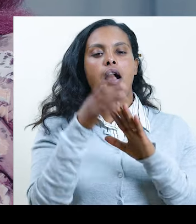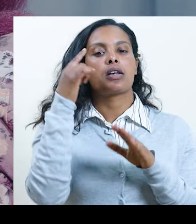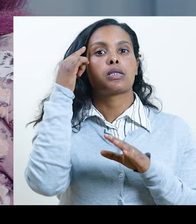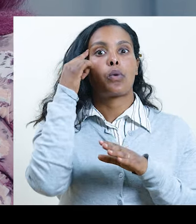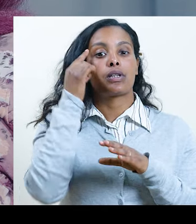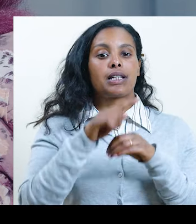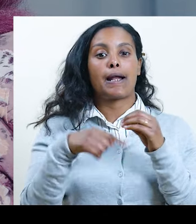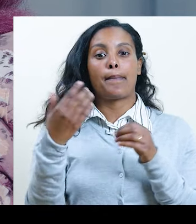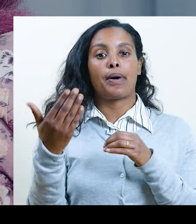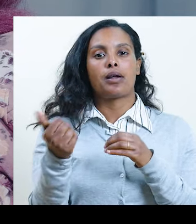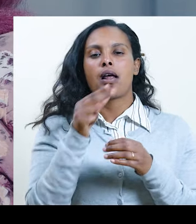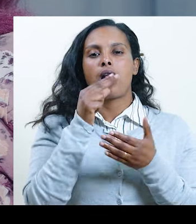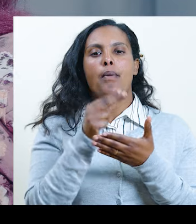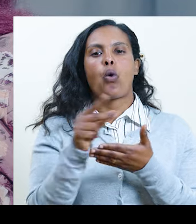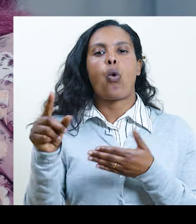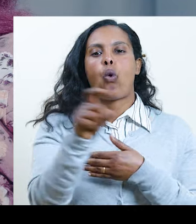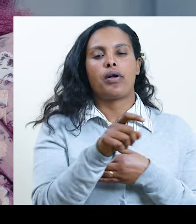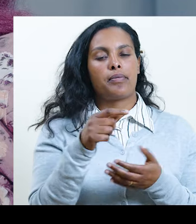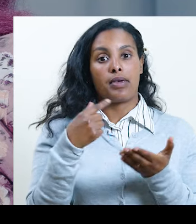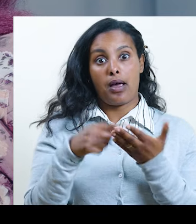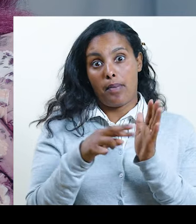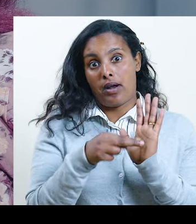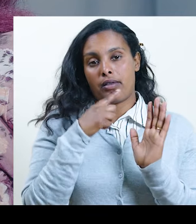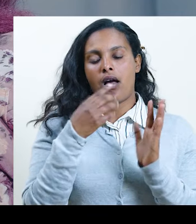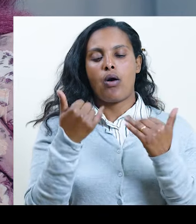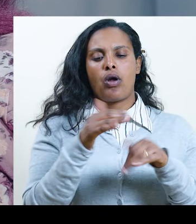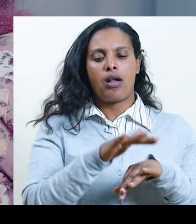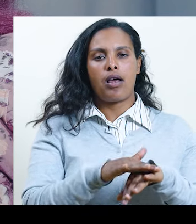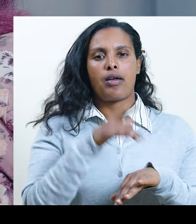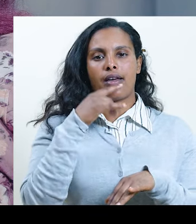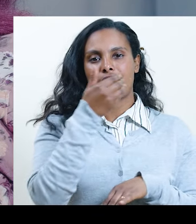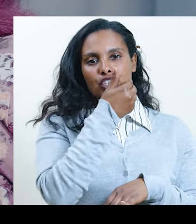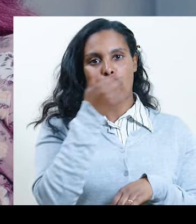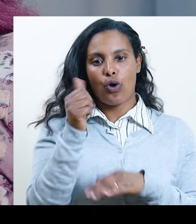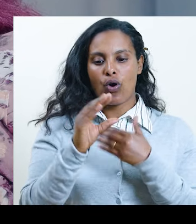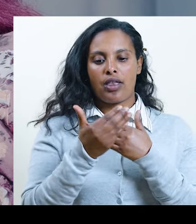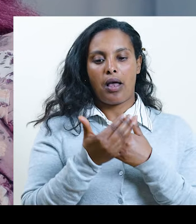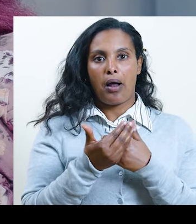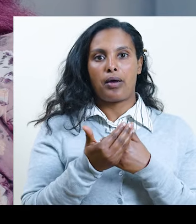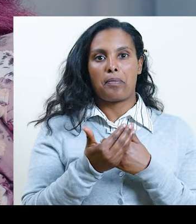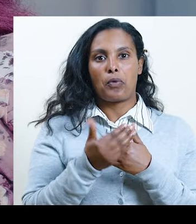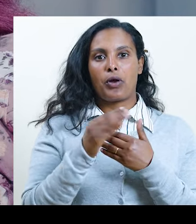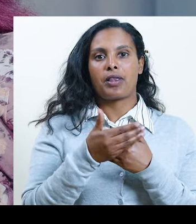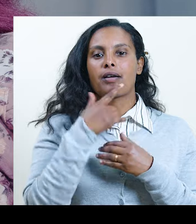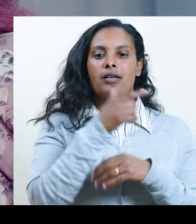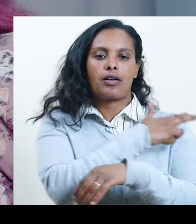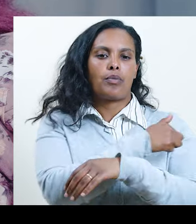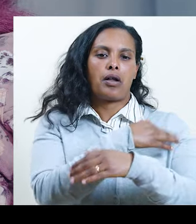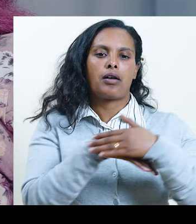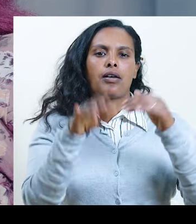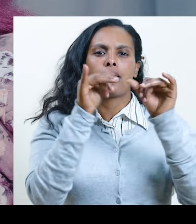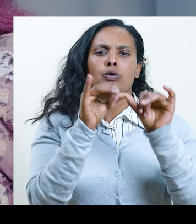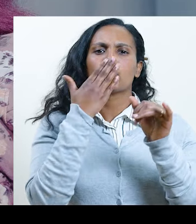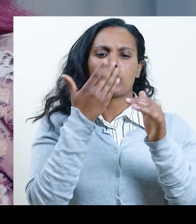ይሄን አስቦልኝ ስለነበረ ለበጎ ነው የሆነው። ይህ አሁን ላይ በቃ የተሻለ ሁኔታ ላይ የሚሆንኩት